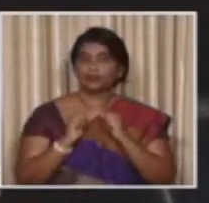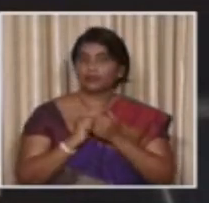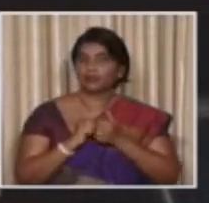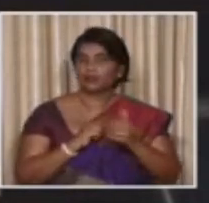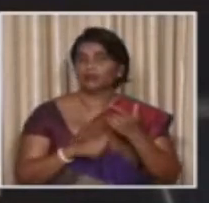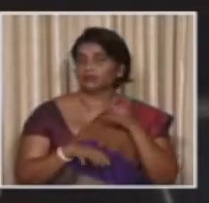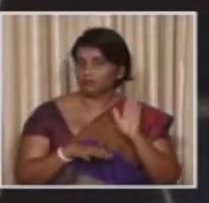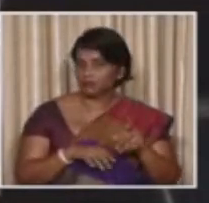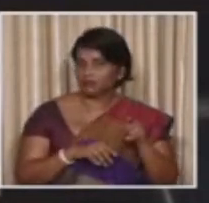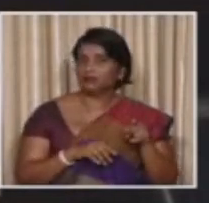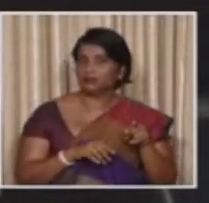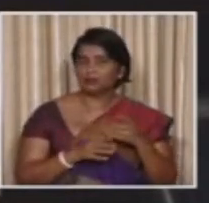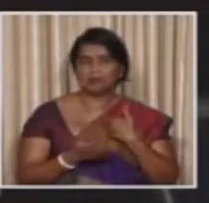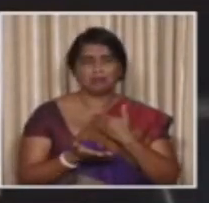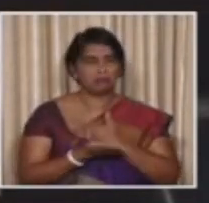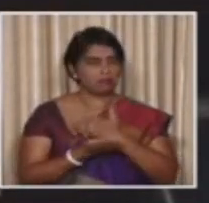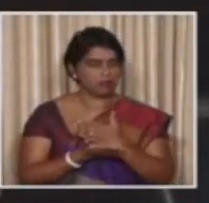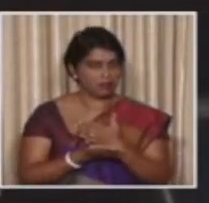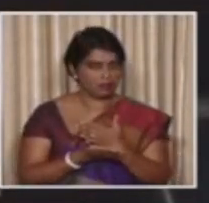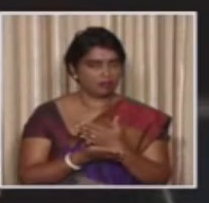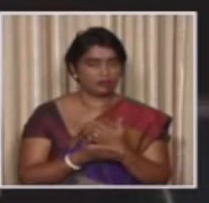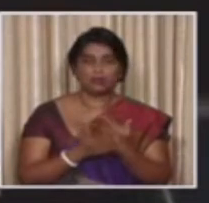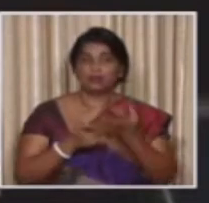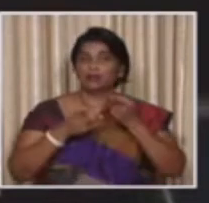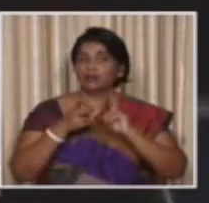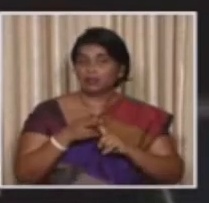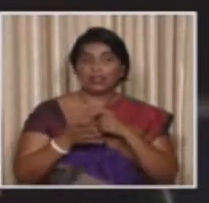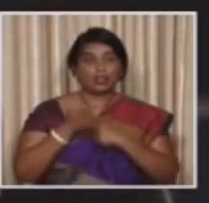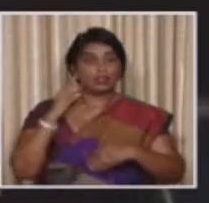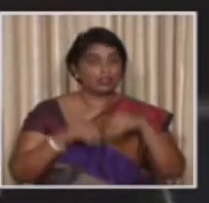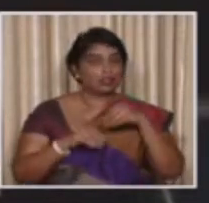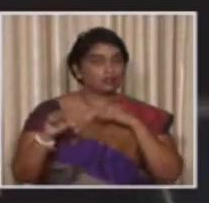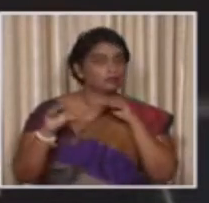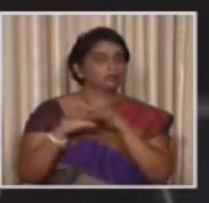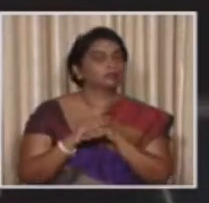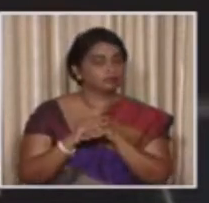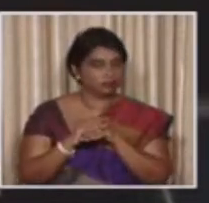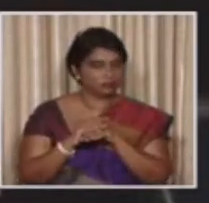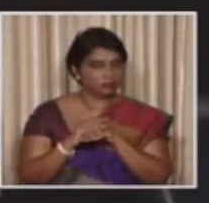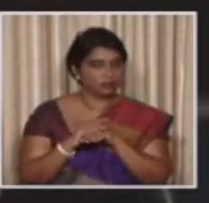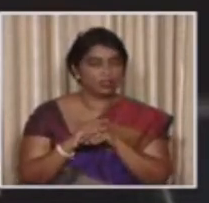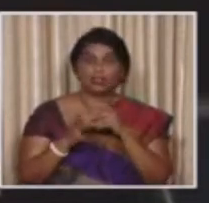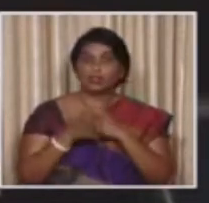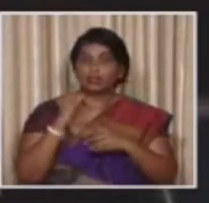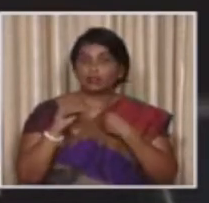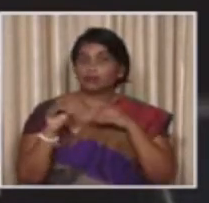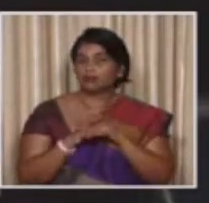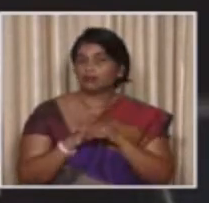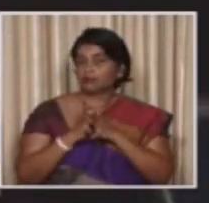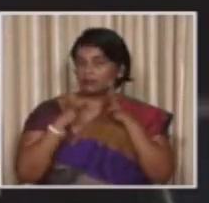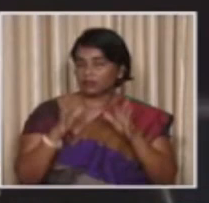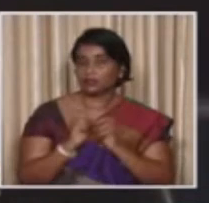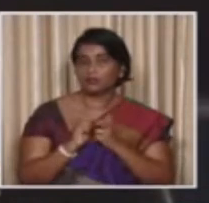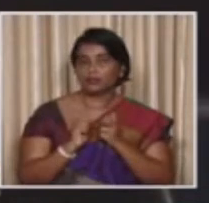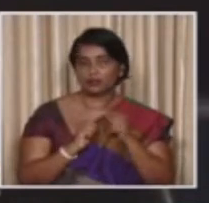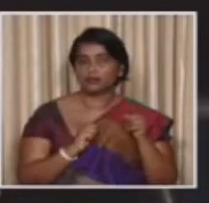කරන්න තියෙන බාධාවන් ඊළඟ කාරණේ දේශපාලන මැදිහත්වීම. දේශපාලන මැදිහත්වීම බරපතල විදිහට